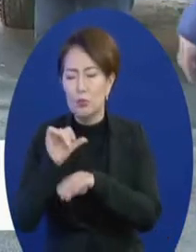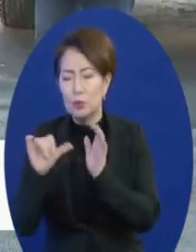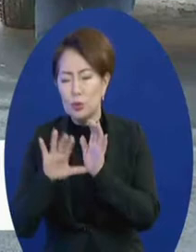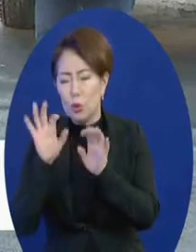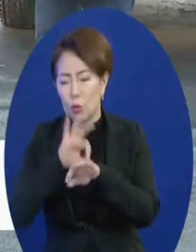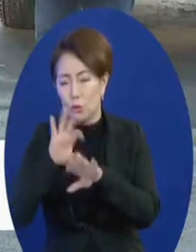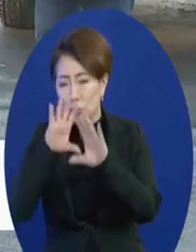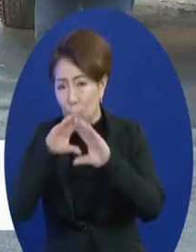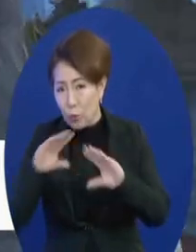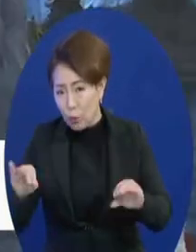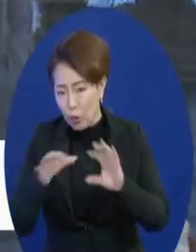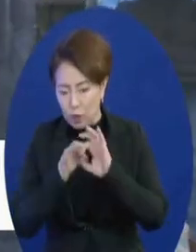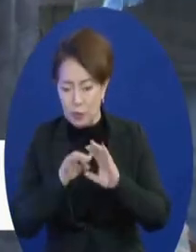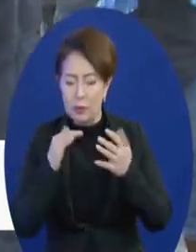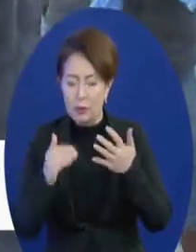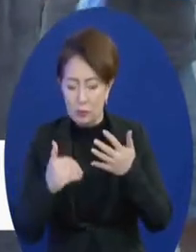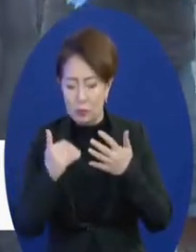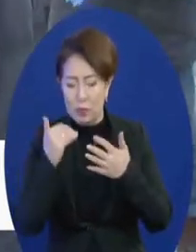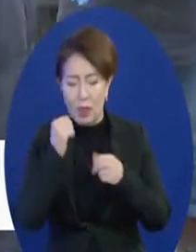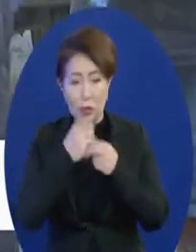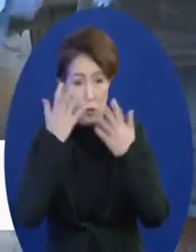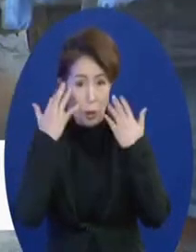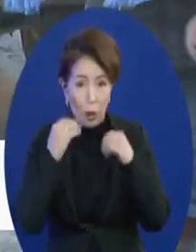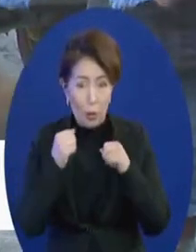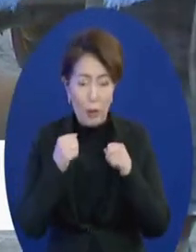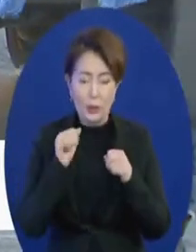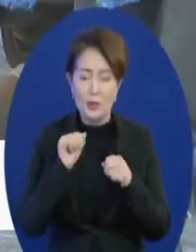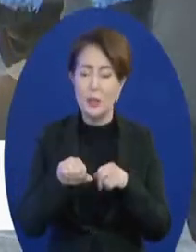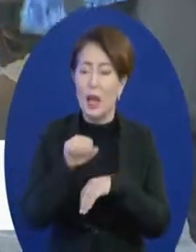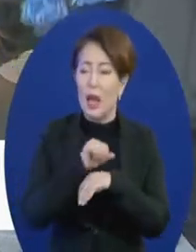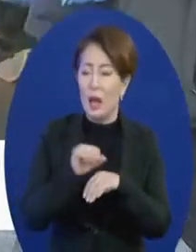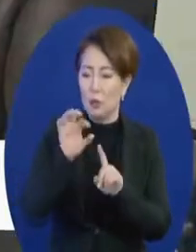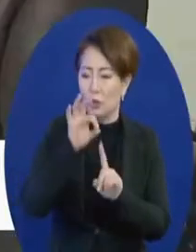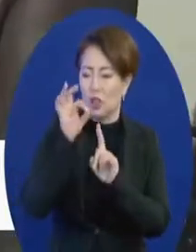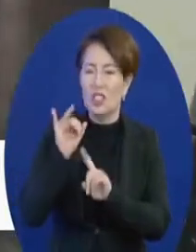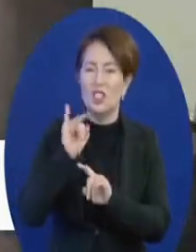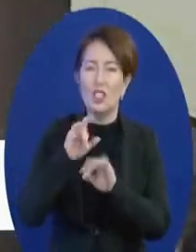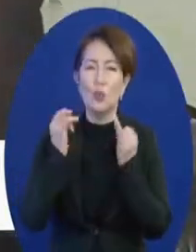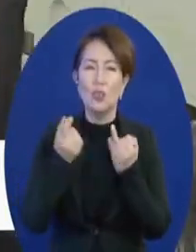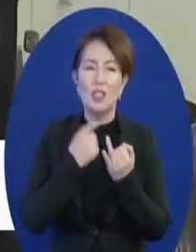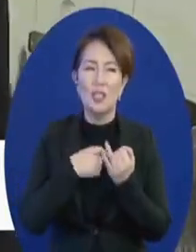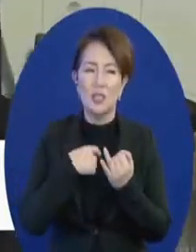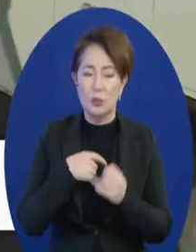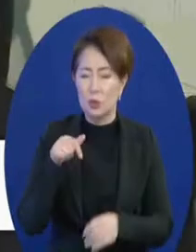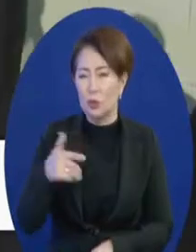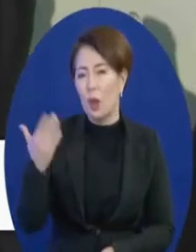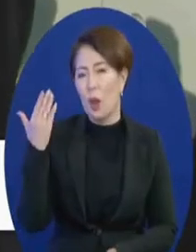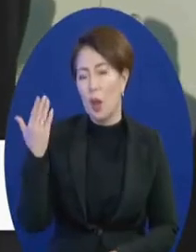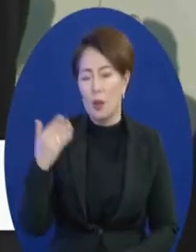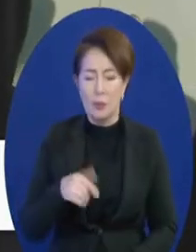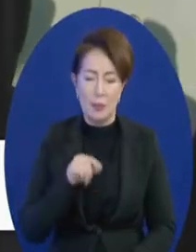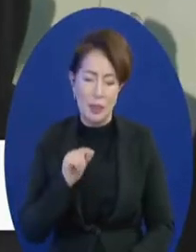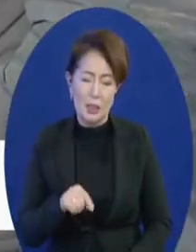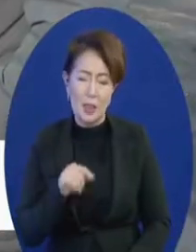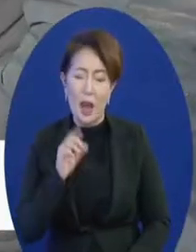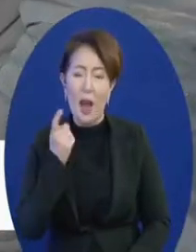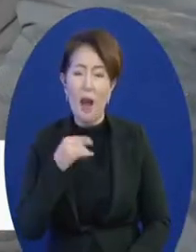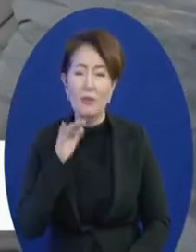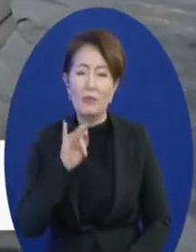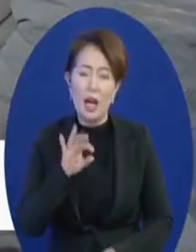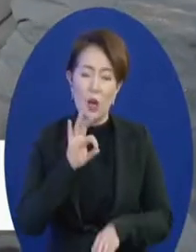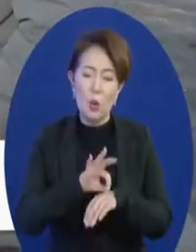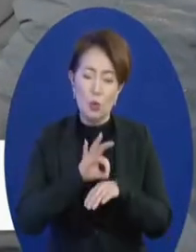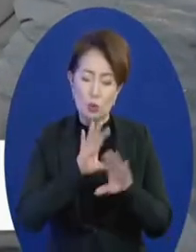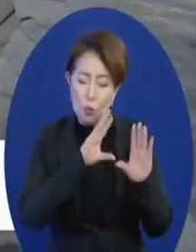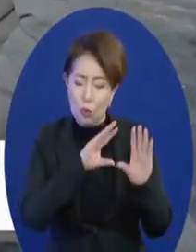чиглэсэн ажлуудыг цаашдаа үе шаттайгаар зохион байгуулна гэдгийг тус аймагт сонгогдсон улсын хурлын гишүүд энэ үеэр онцоллоо. Тухайлбал хавдрын